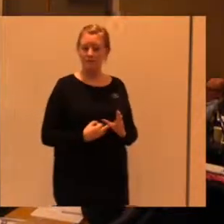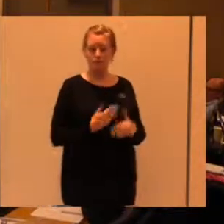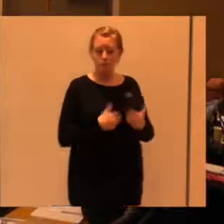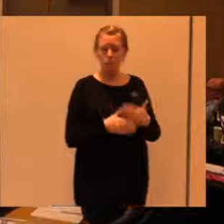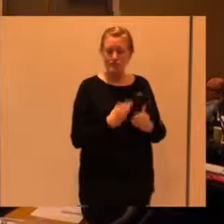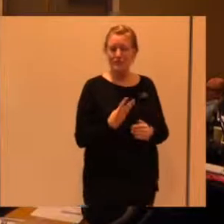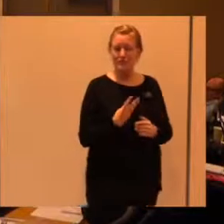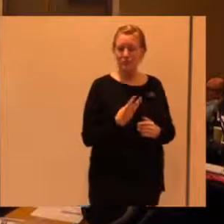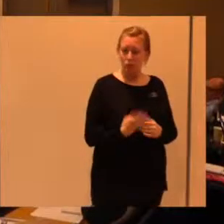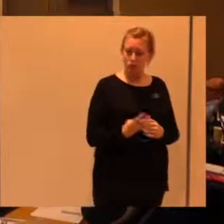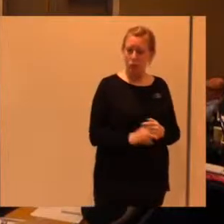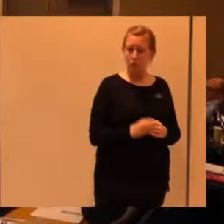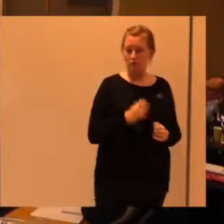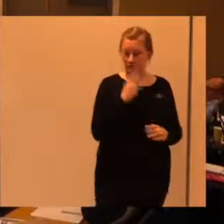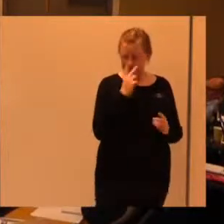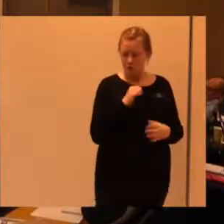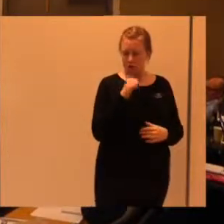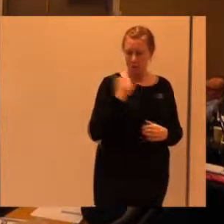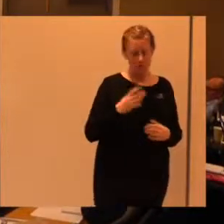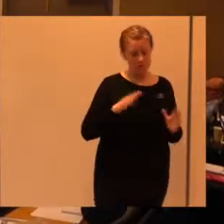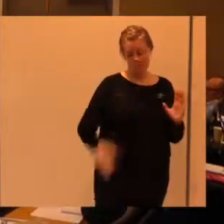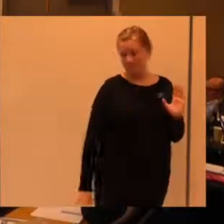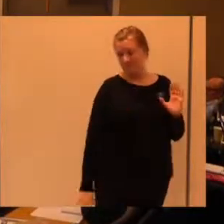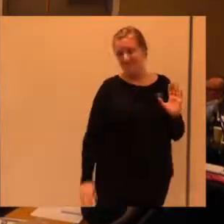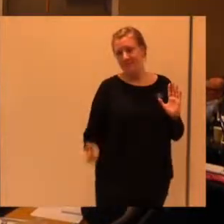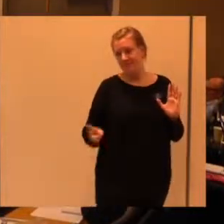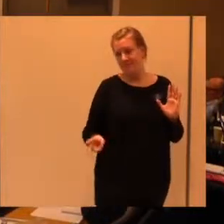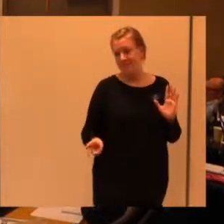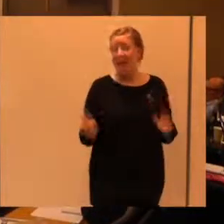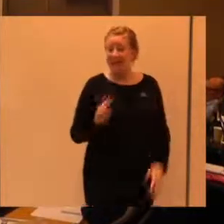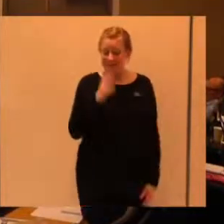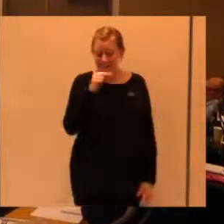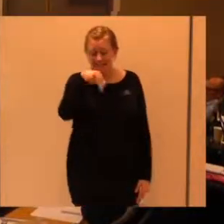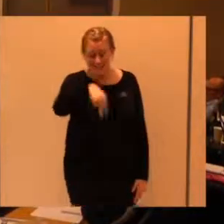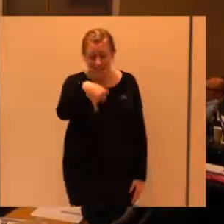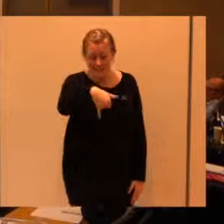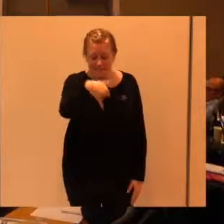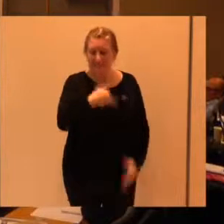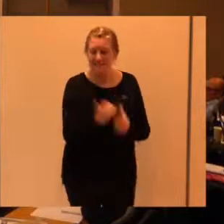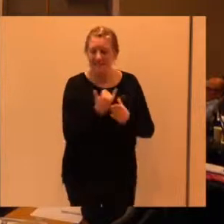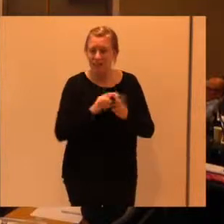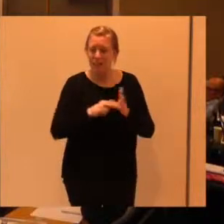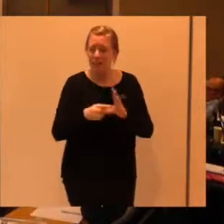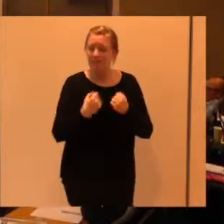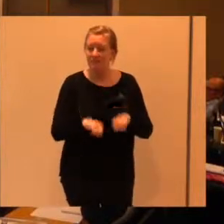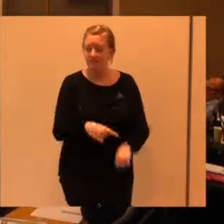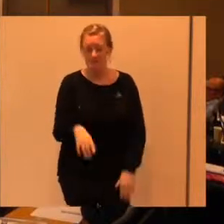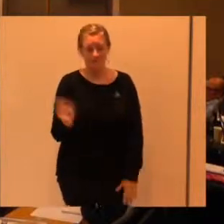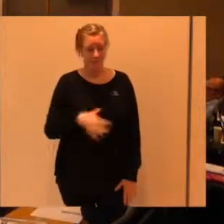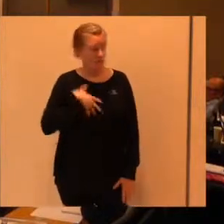ska visa något häftigt. De är ungefär lika. Och går vi in i verksamheten och tittar på de interna systemen så är de